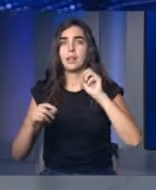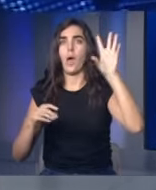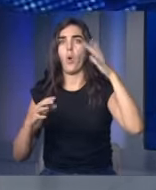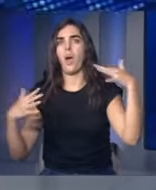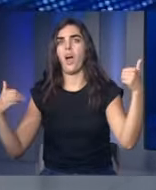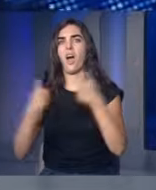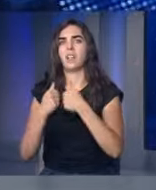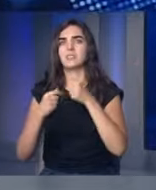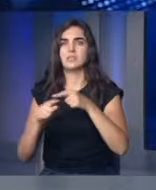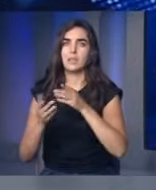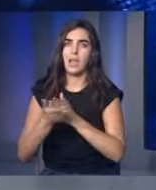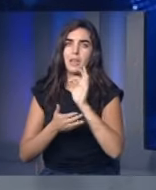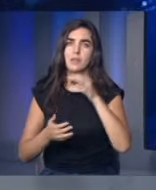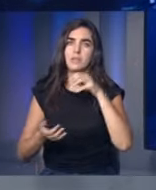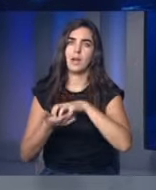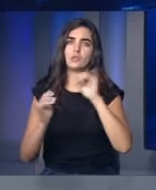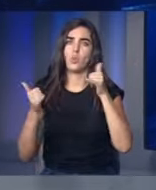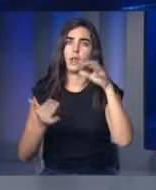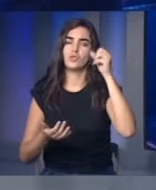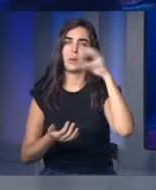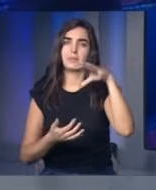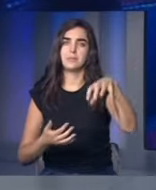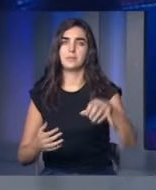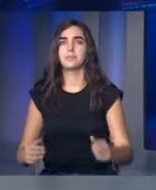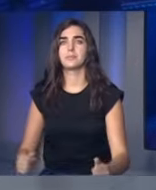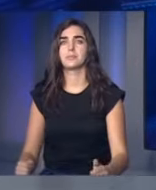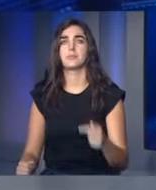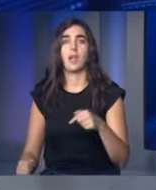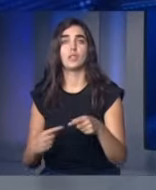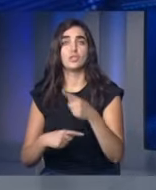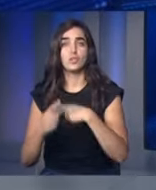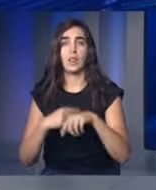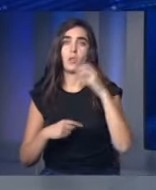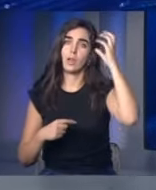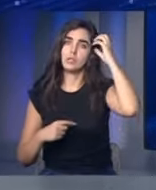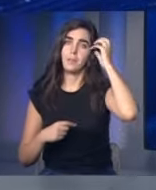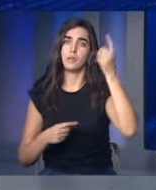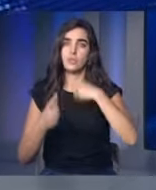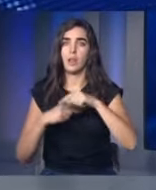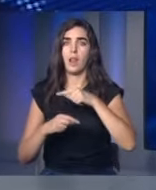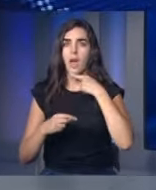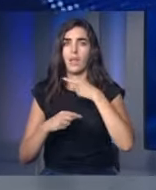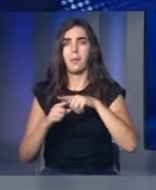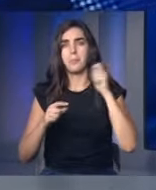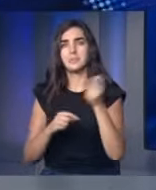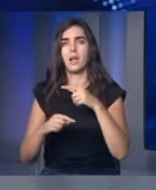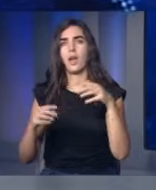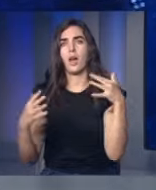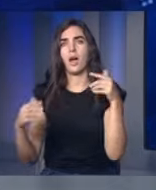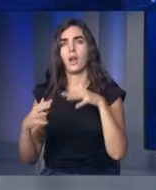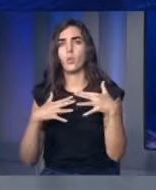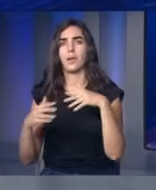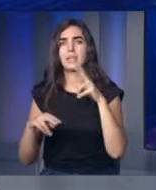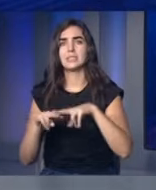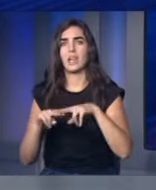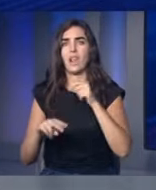لبنان في ضوء حادث مجدل شمس. وقد جدد وليد جنبلاط التشديد على وجوب الوقف الفوري للعدوان الاسرائيلي